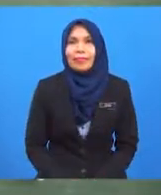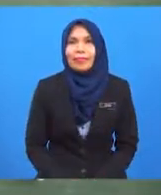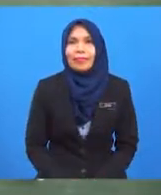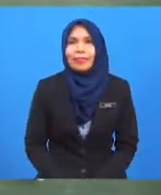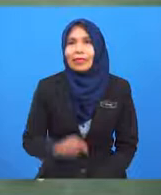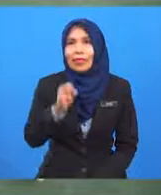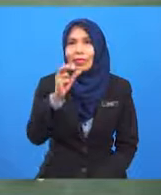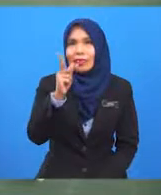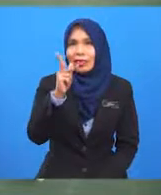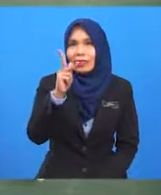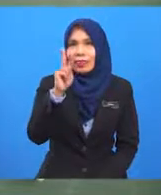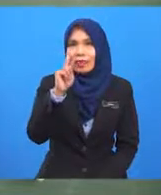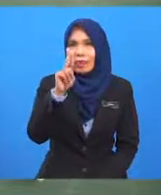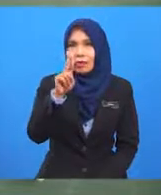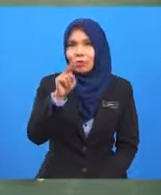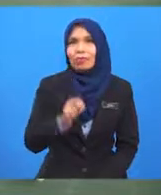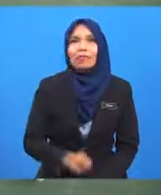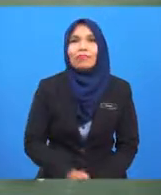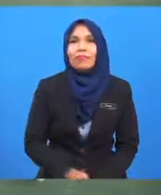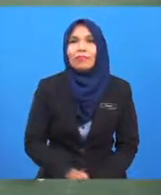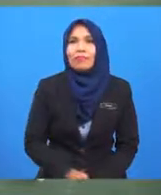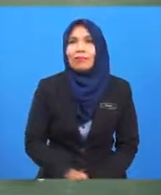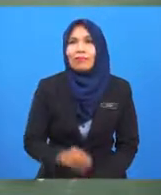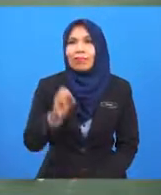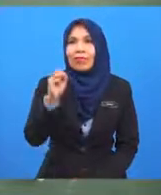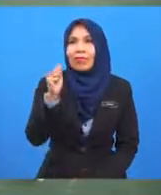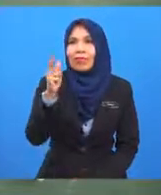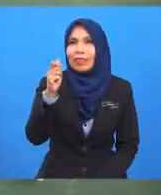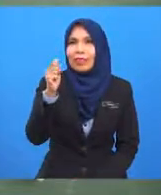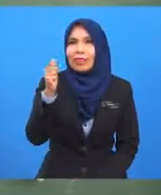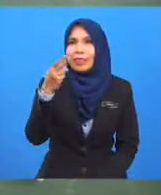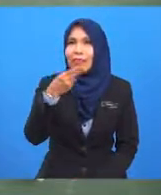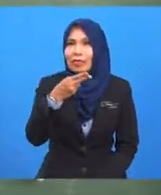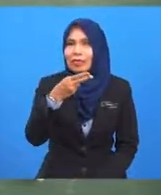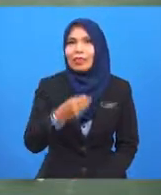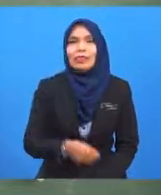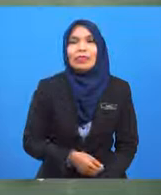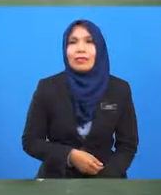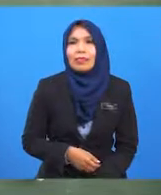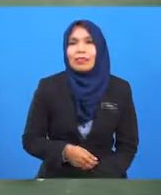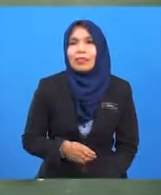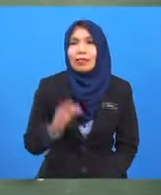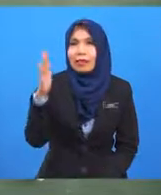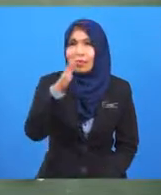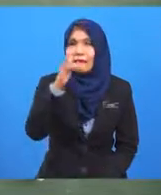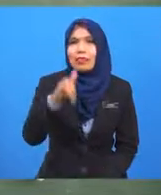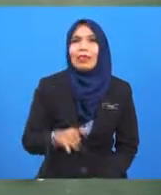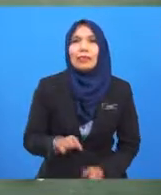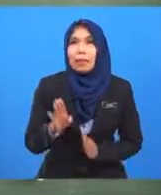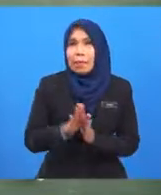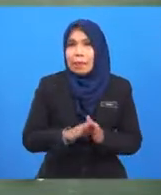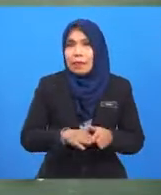Skru terdiri daripada satah condong yang berlingkar yang dinamakan